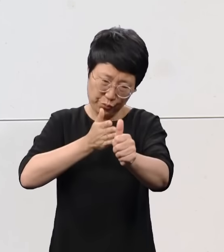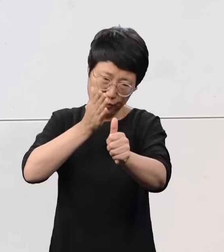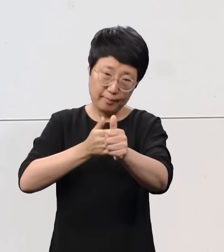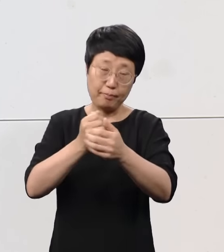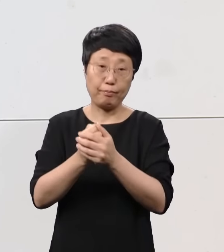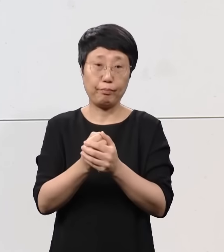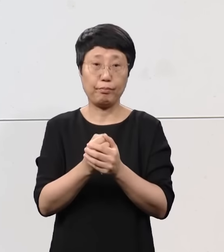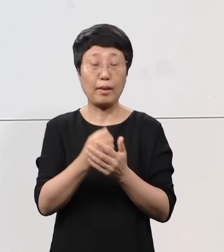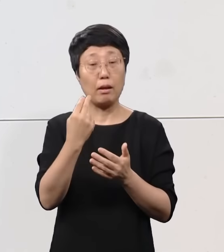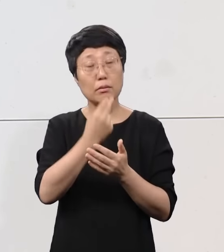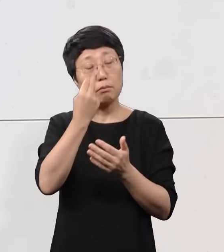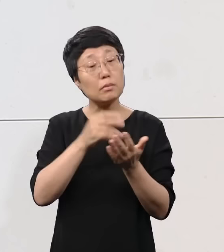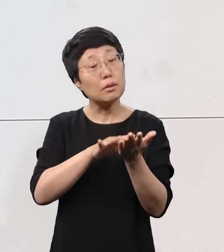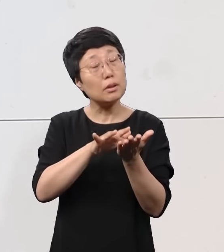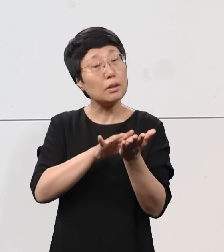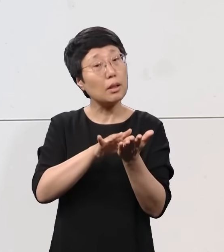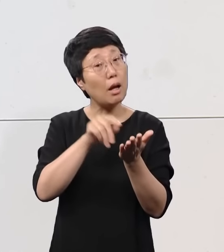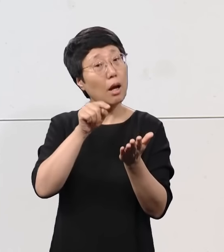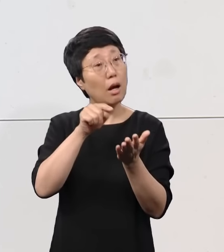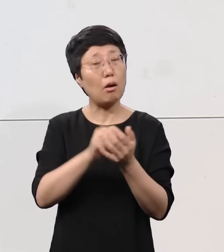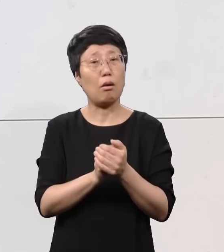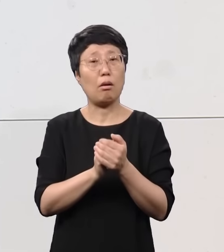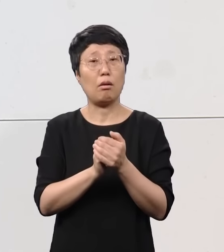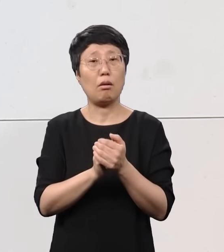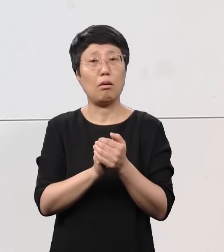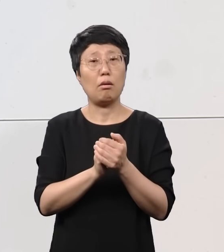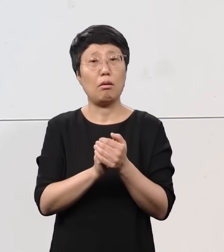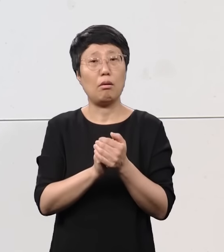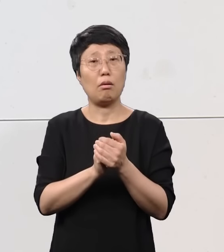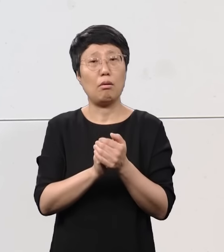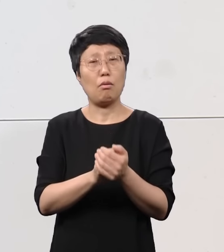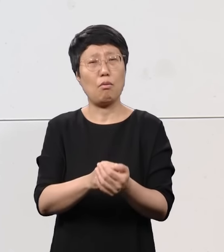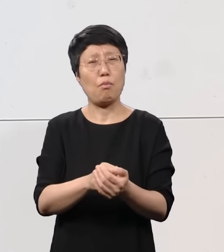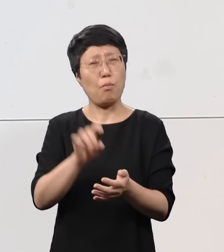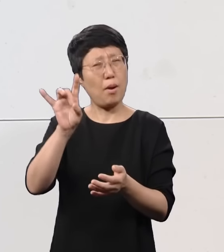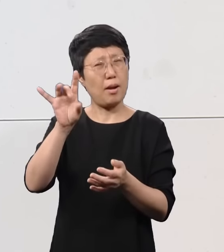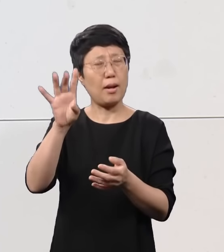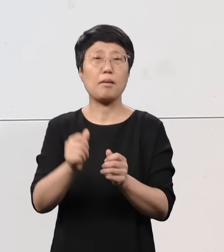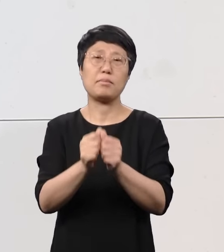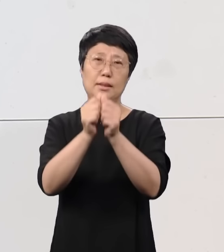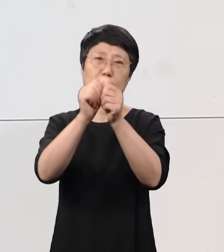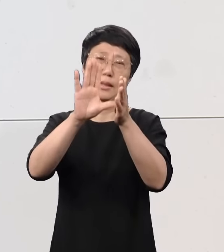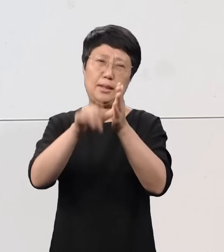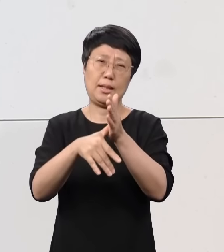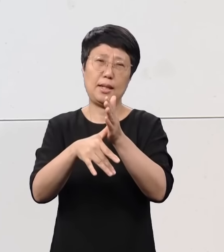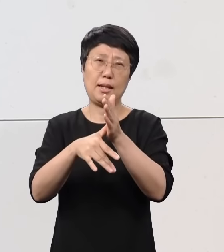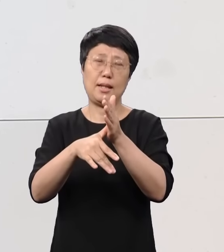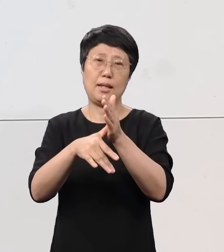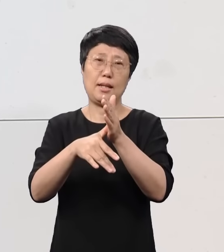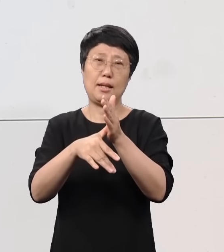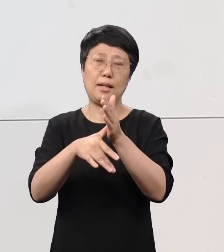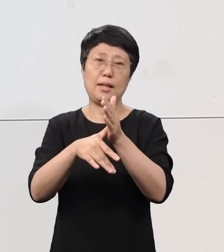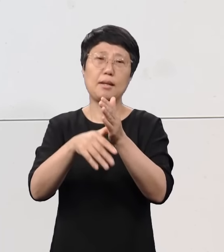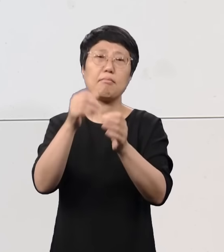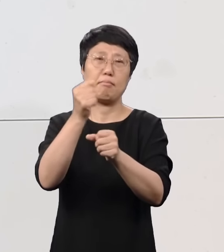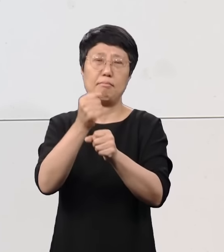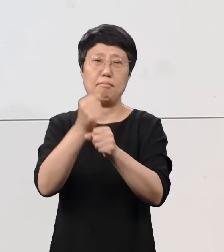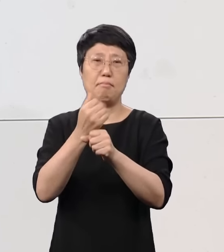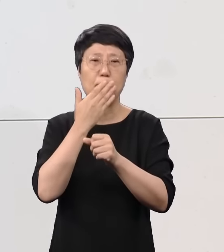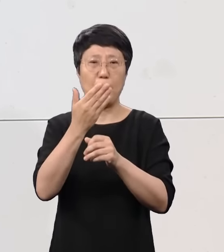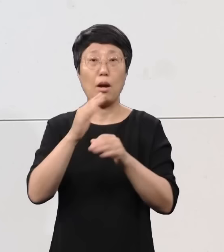주십시오이 생명의 약은 오직 미사를 통해서만 만들어지고 있습니다 오늘